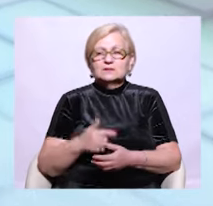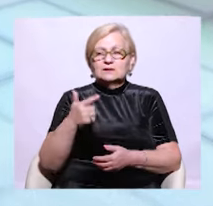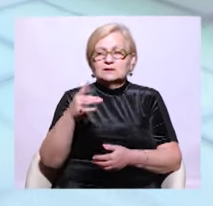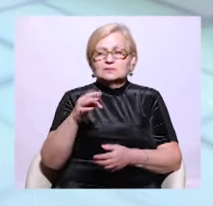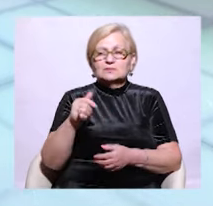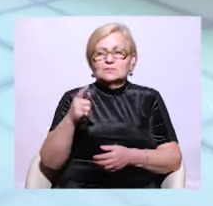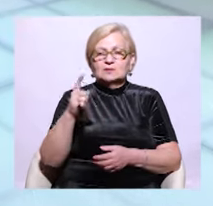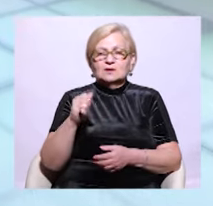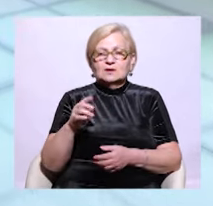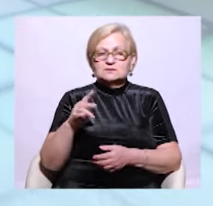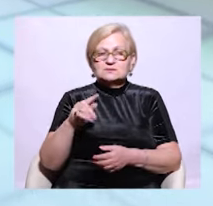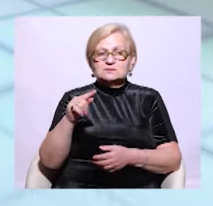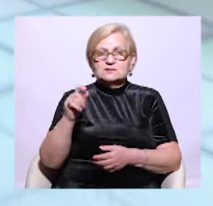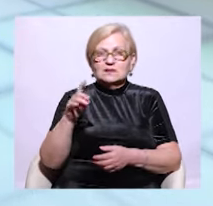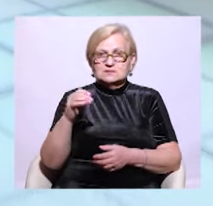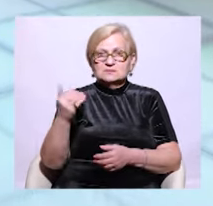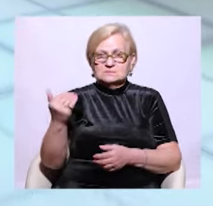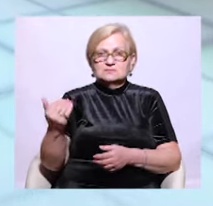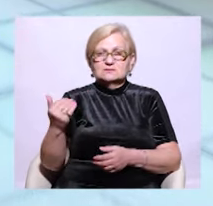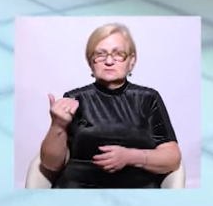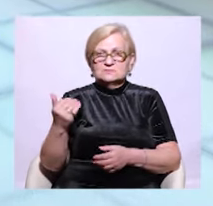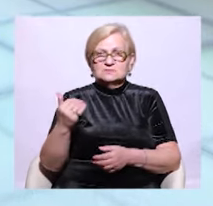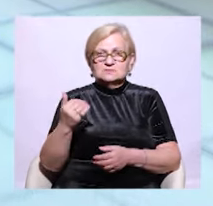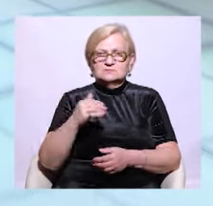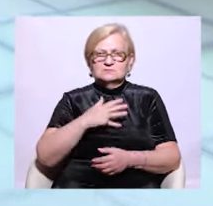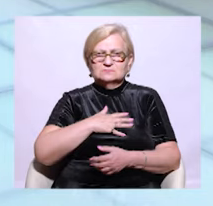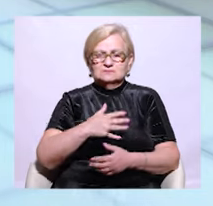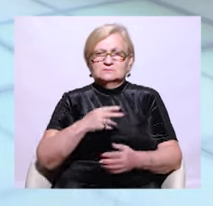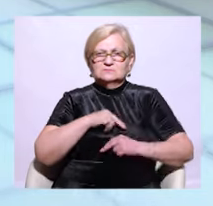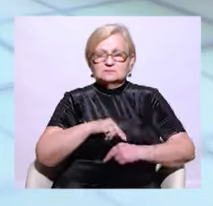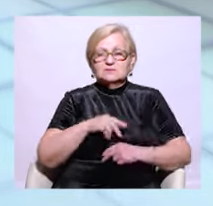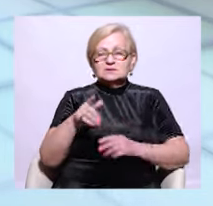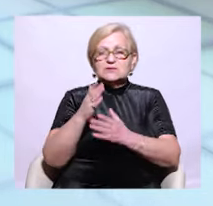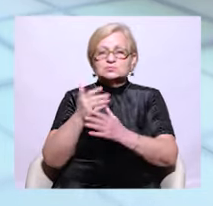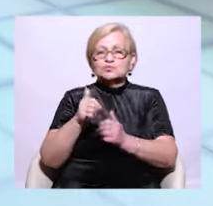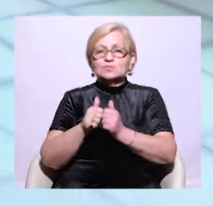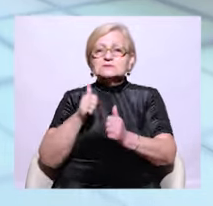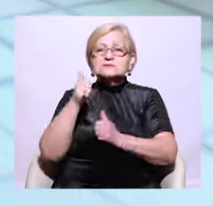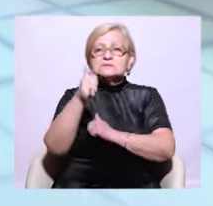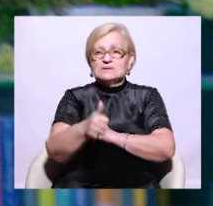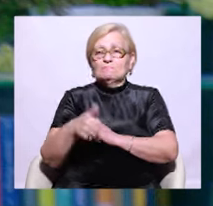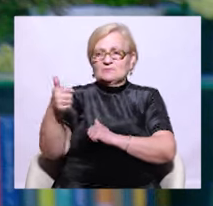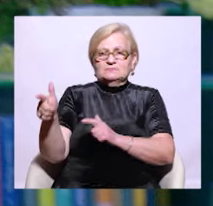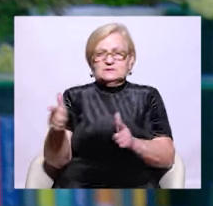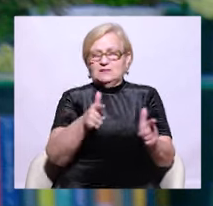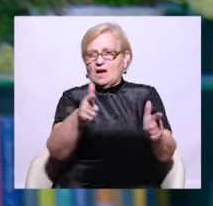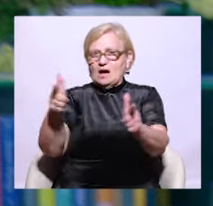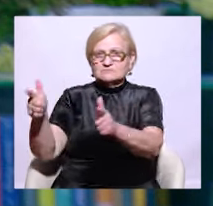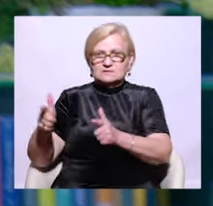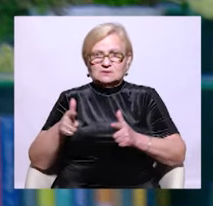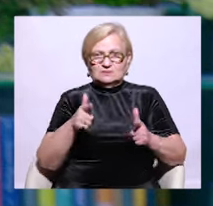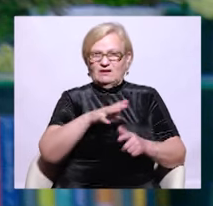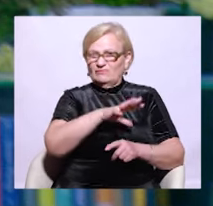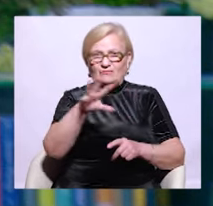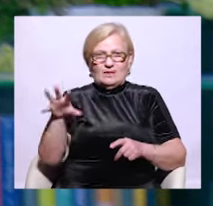გრიგოლ ხანძთელის ფუნქცია უფრო წინამორბედის ფუნქცია. გრიგოლ ხანძთელმა